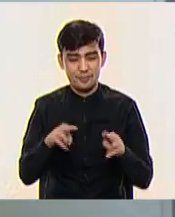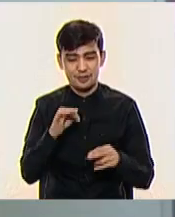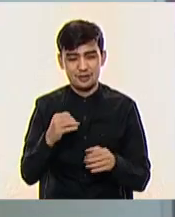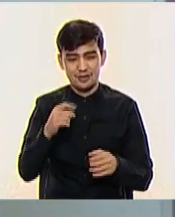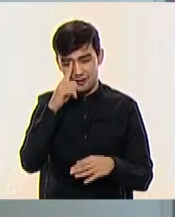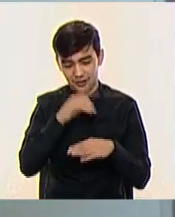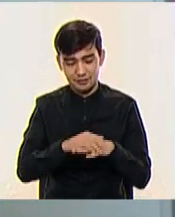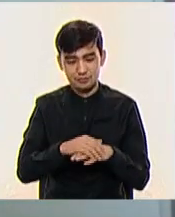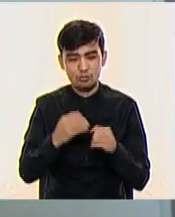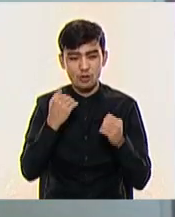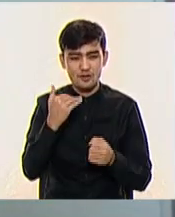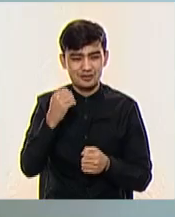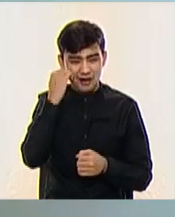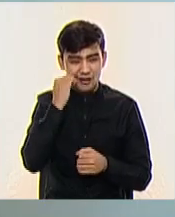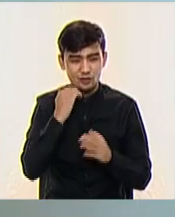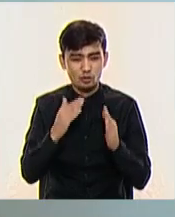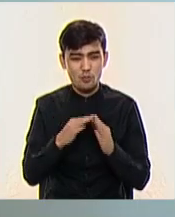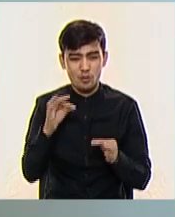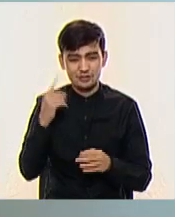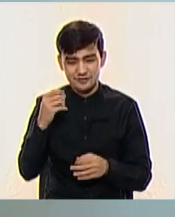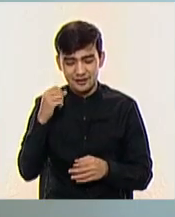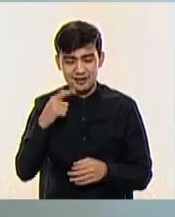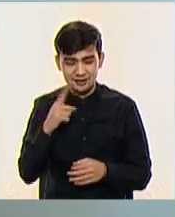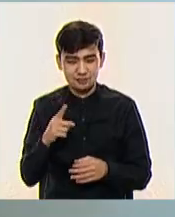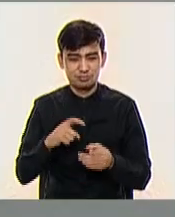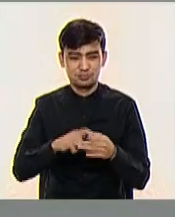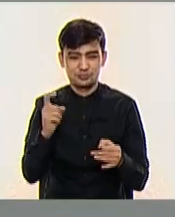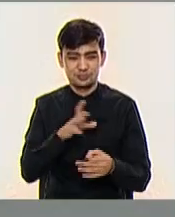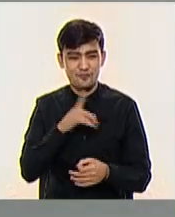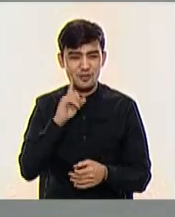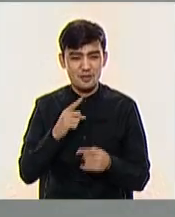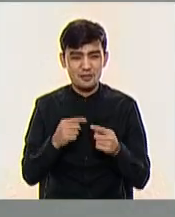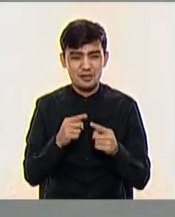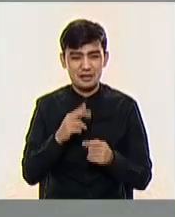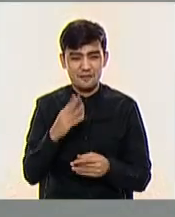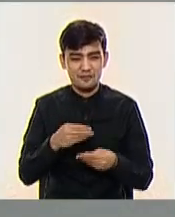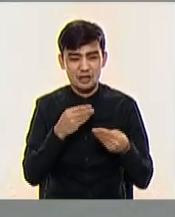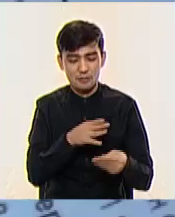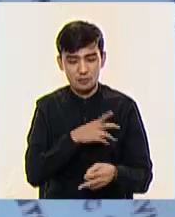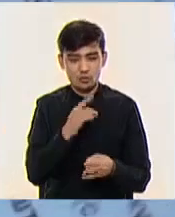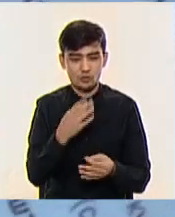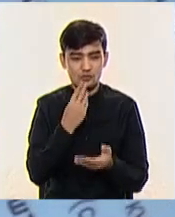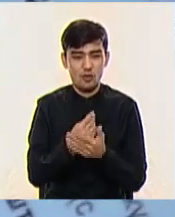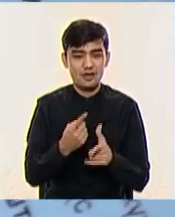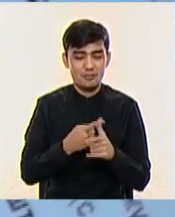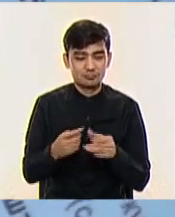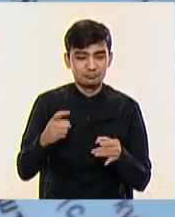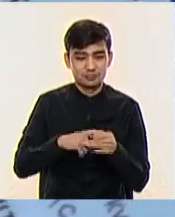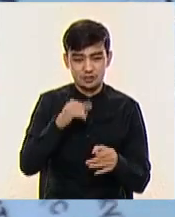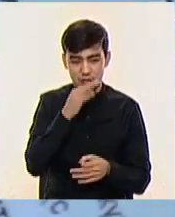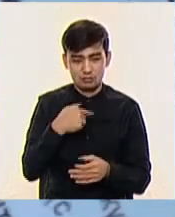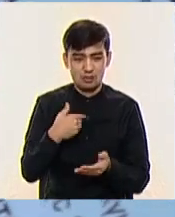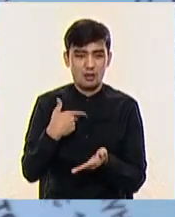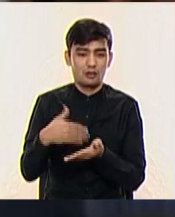спортшыға ескі үйлердің бірінен коммуналдық қарыздар үшін жарық пен газдан ажыратылған жалдамалы пәтер беріпті, бірақ оны өз атына ауыстыра алмайтын болған соң